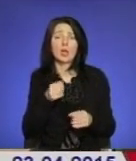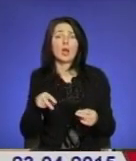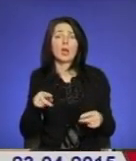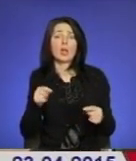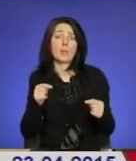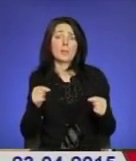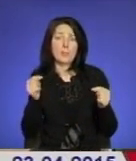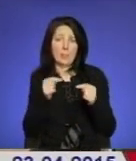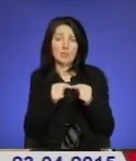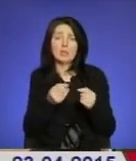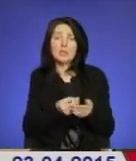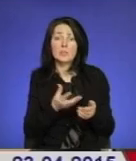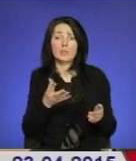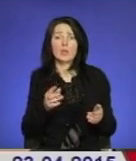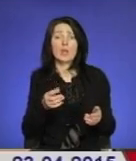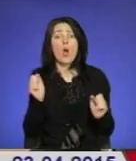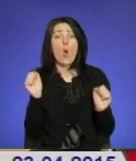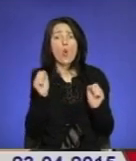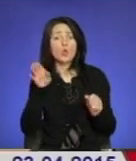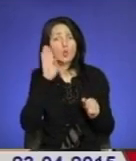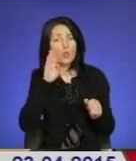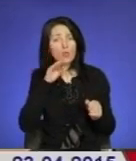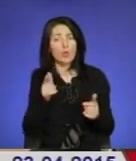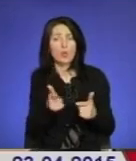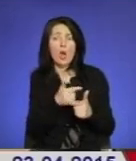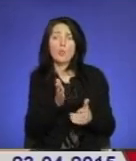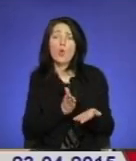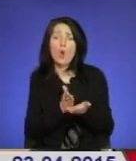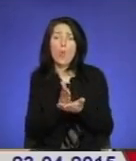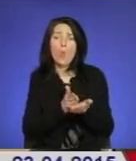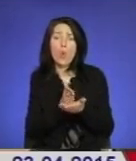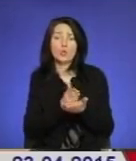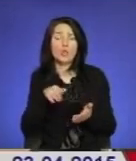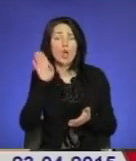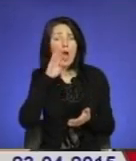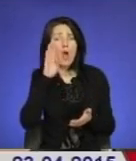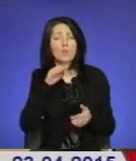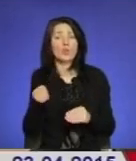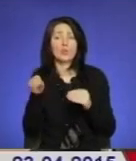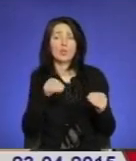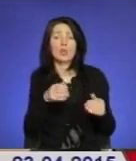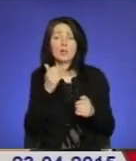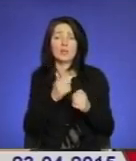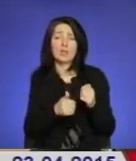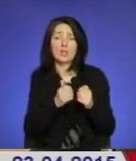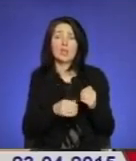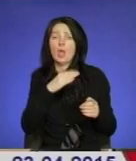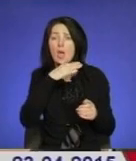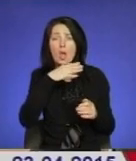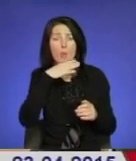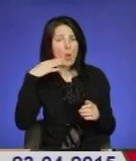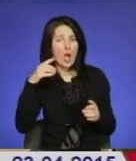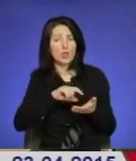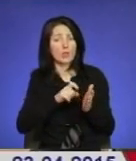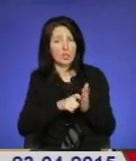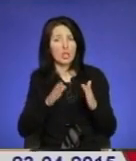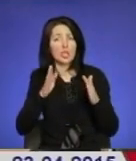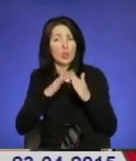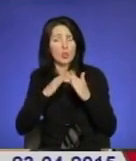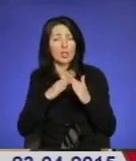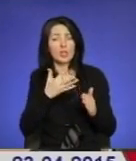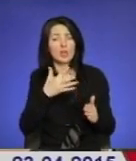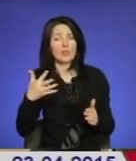так звану холодну воду, або точніше послуги з водопостачання всередині багатоквартирних будинків. Ви всі знаєте, що у